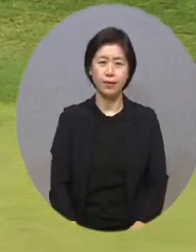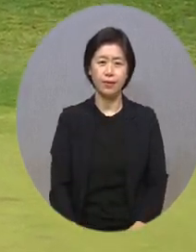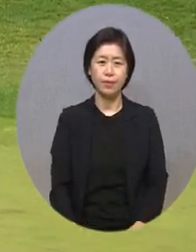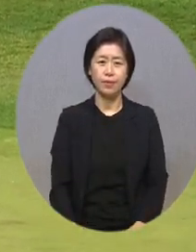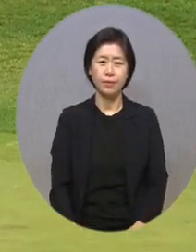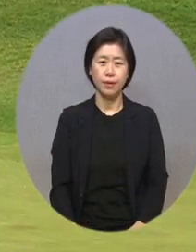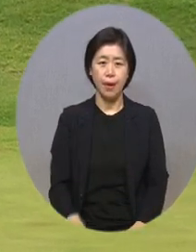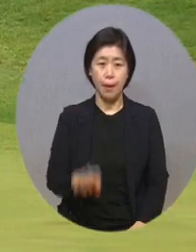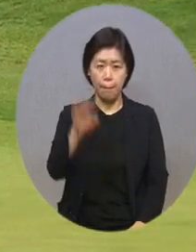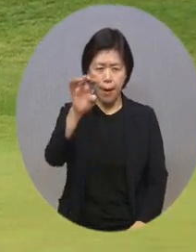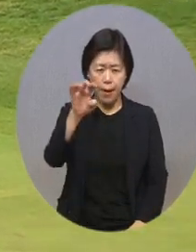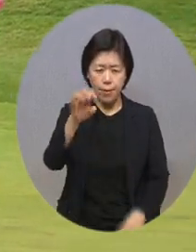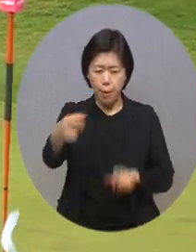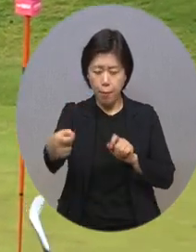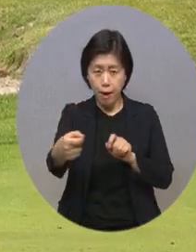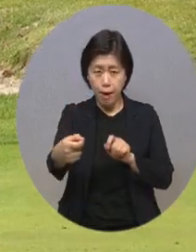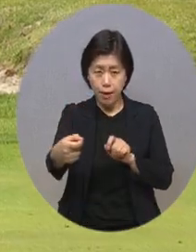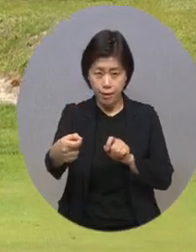마흔발 남았다!